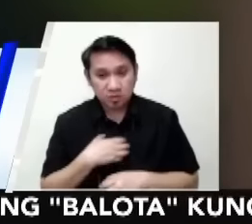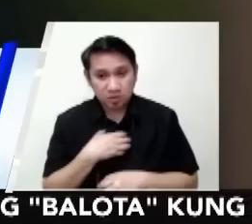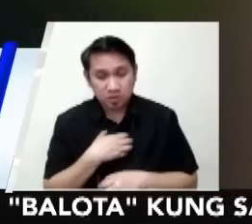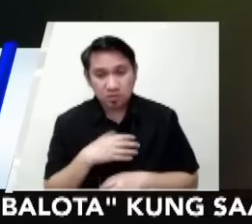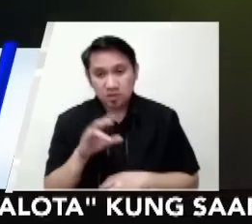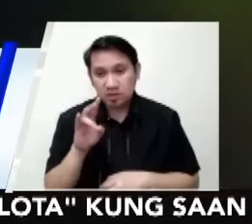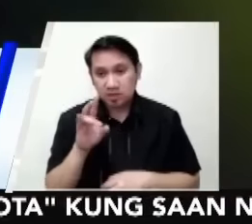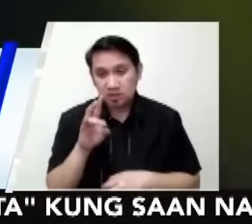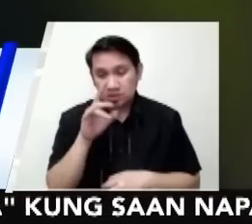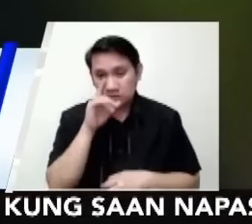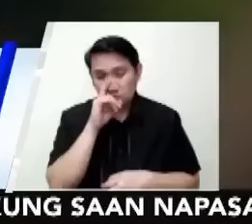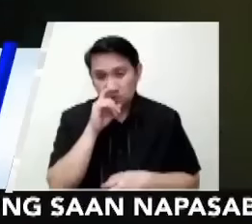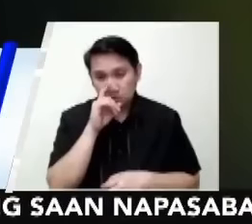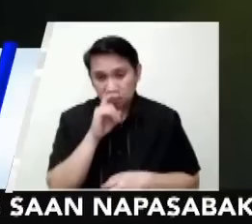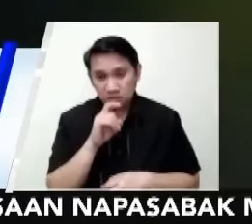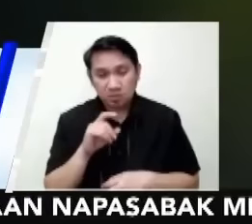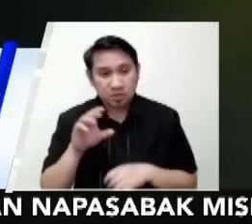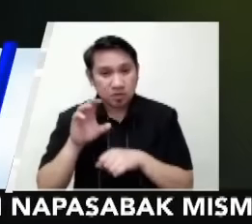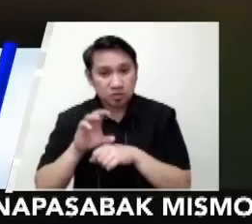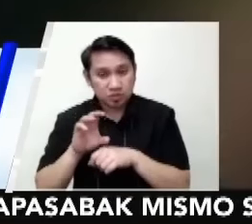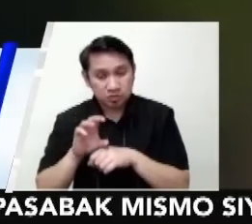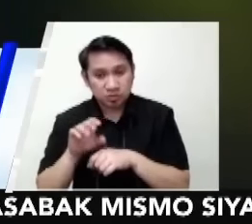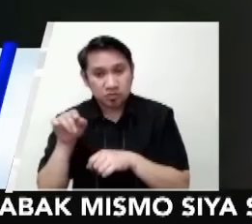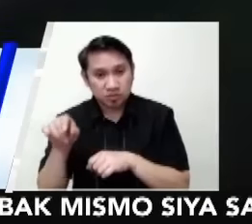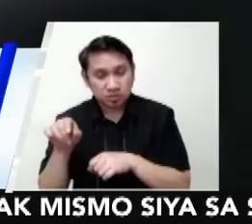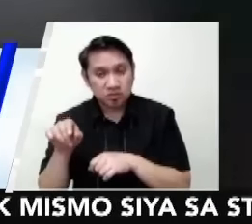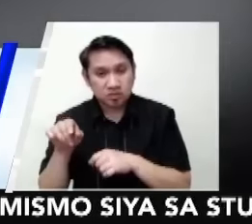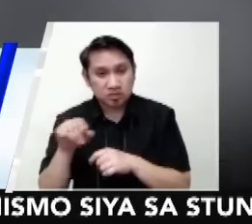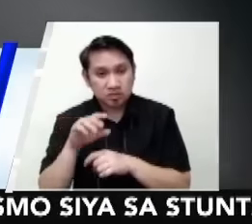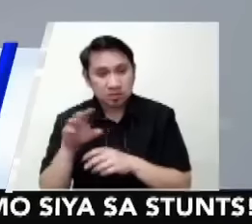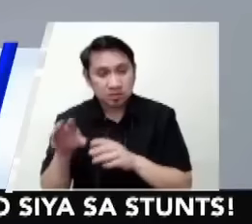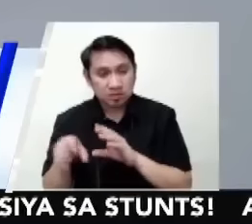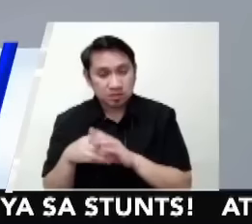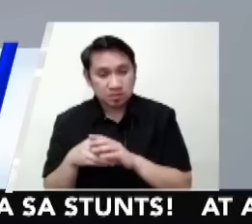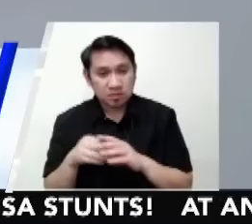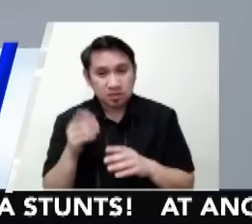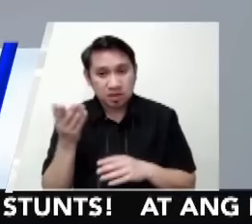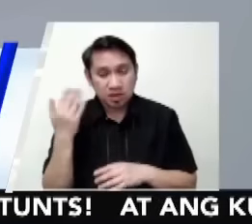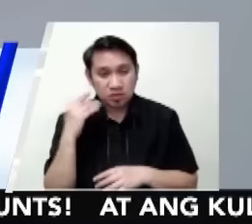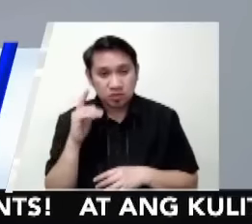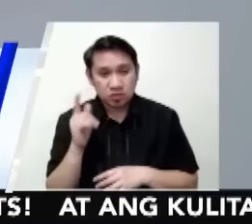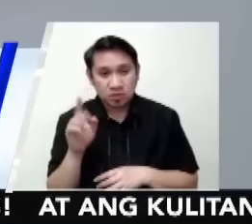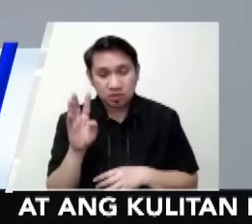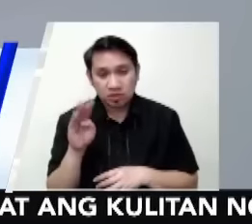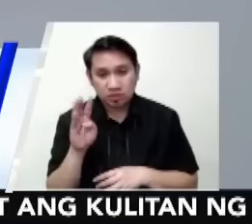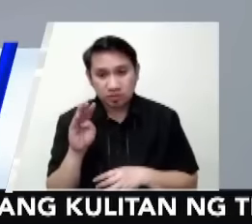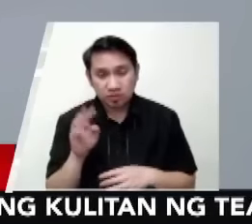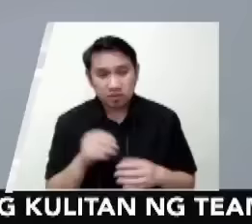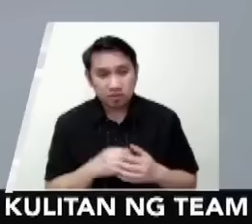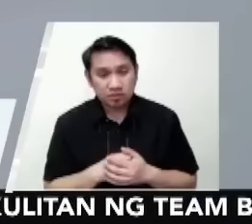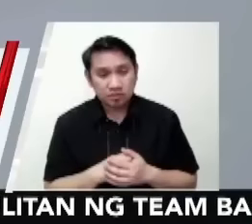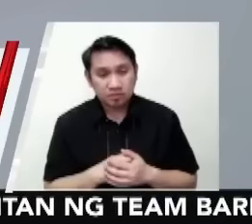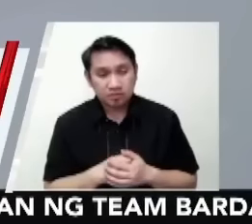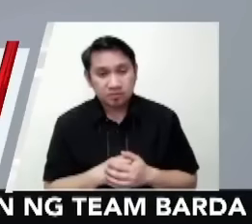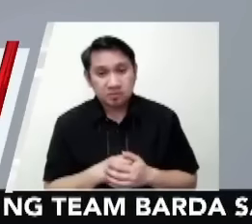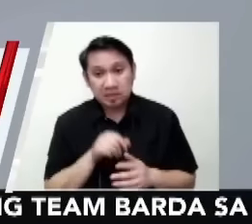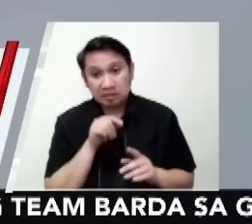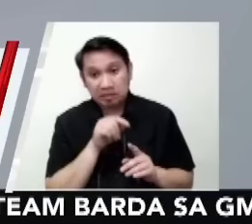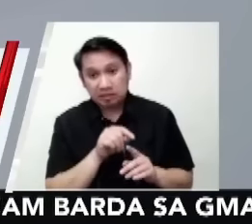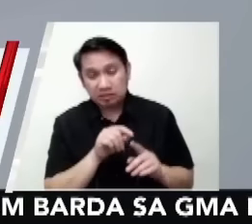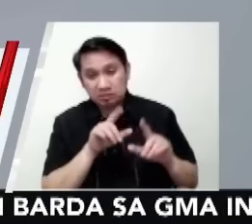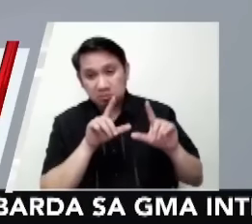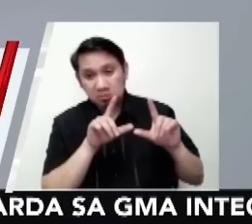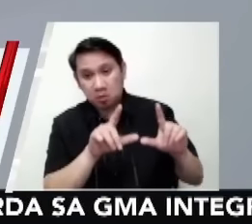anak ng kanyang churchmate sa Osamis City noong taong 2014. Yung ating suspect, nagbigay